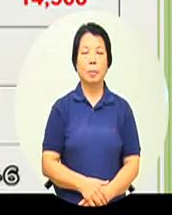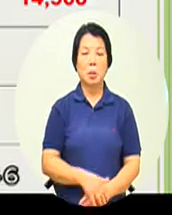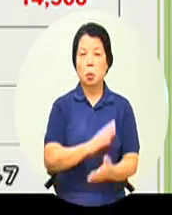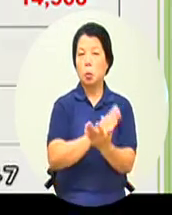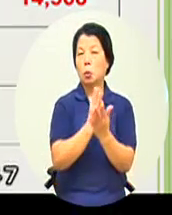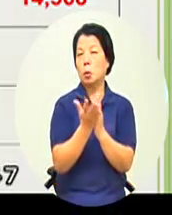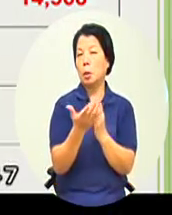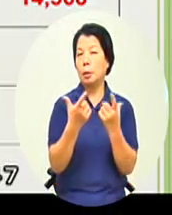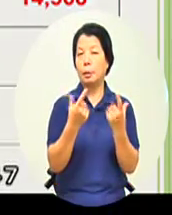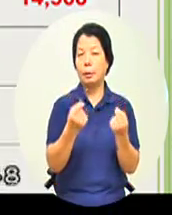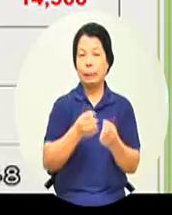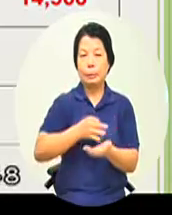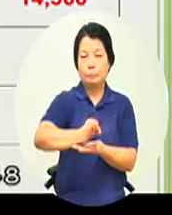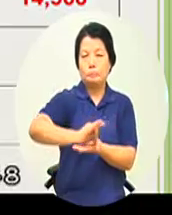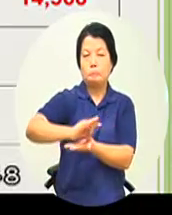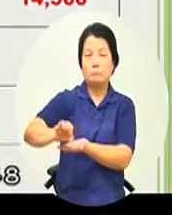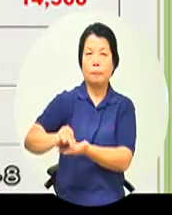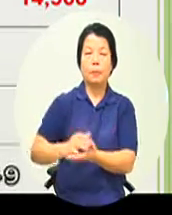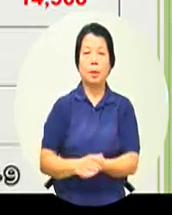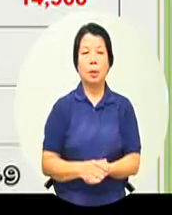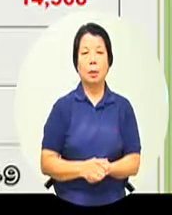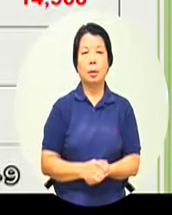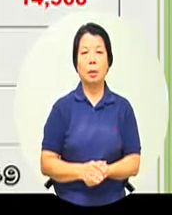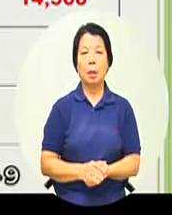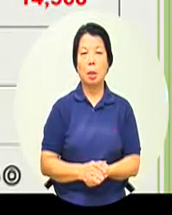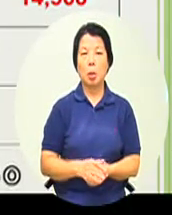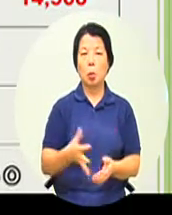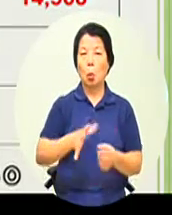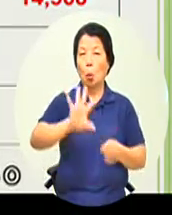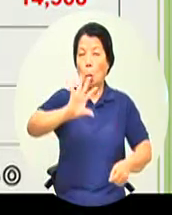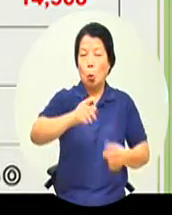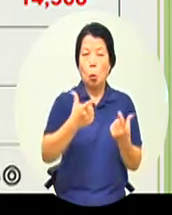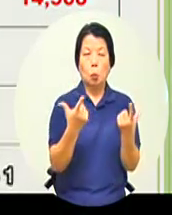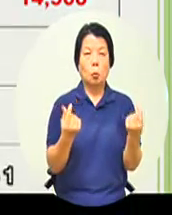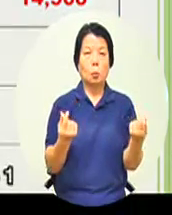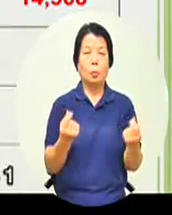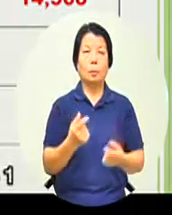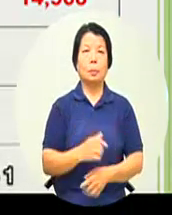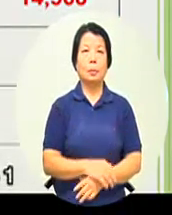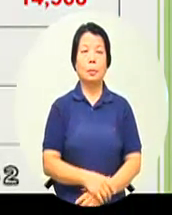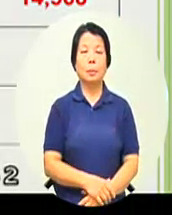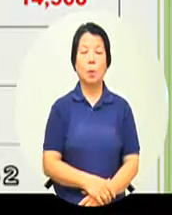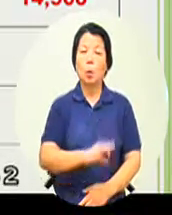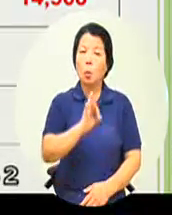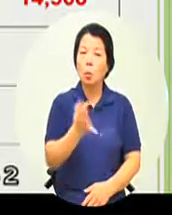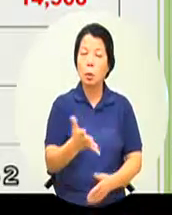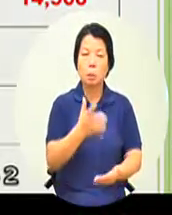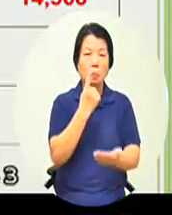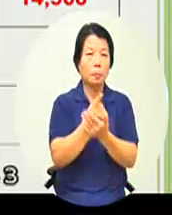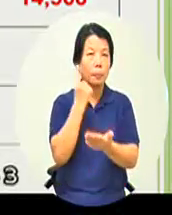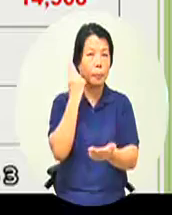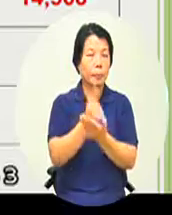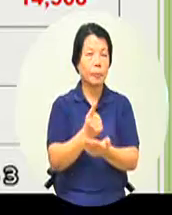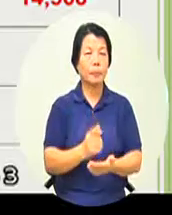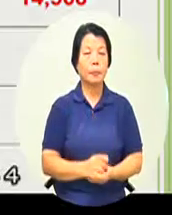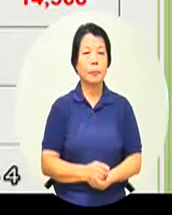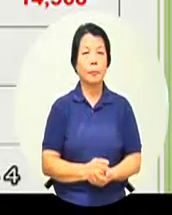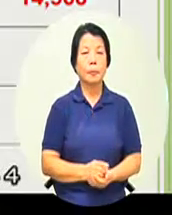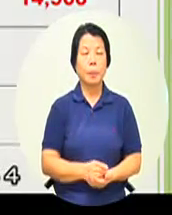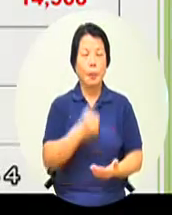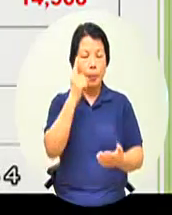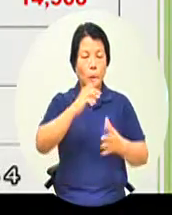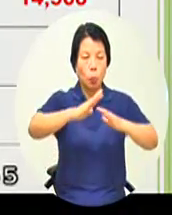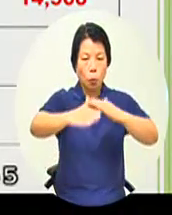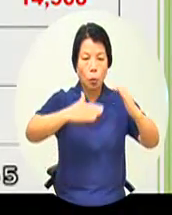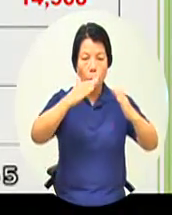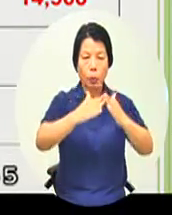对不对？各方面支出，对不对？吼，无输一个高中生嘞，吼。啊，当然，为什么每一遍呢？就是讲，若讲学校，若